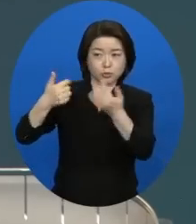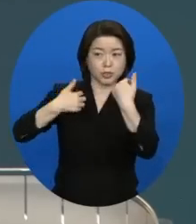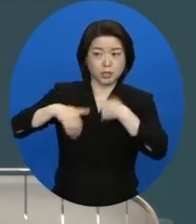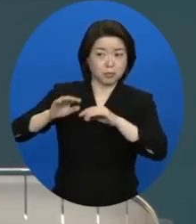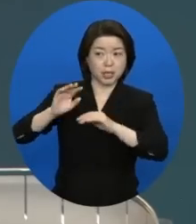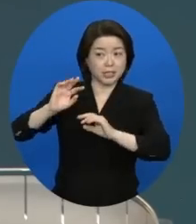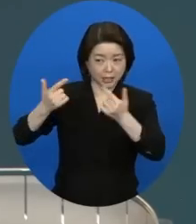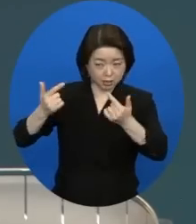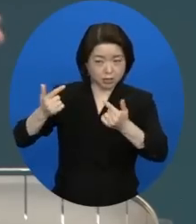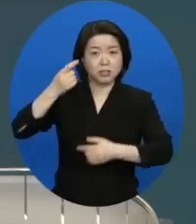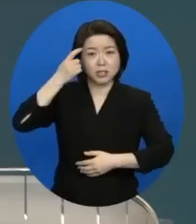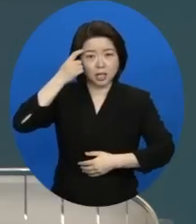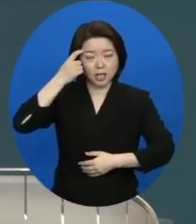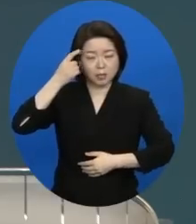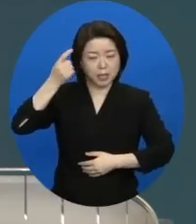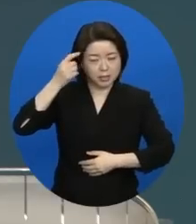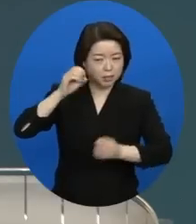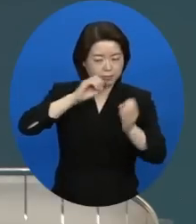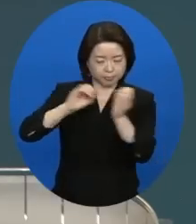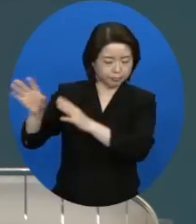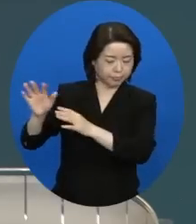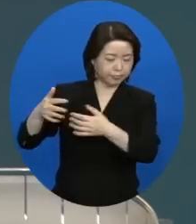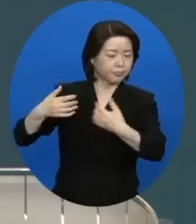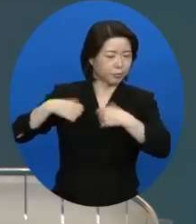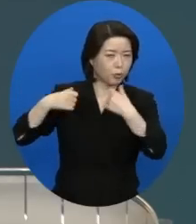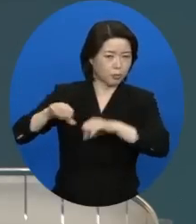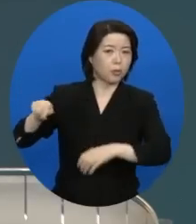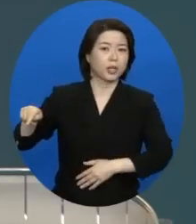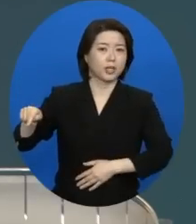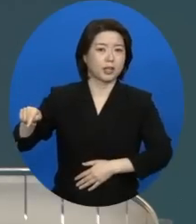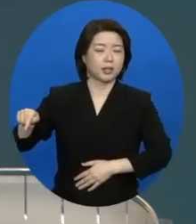생각이면 내 생각을 다 접어버리고